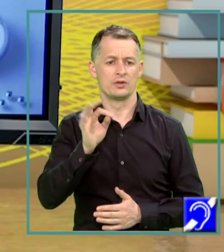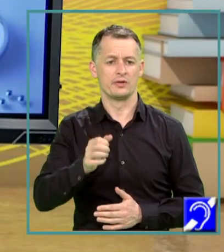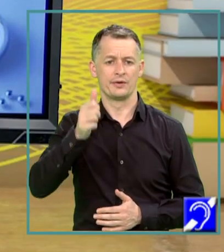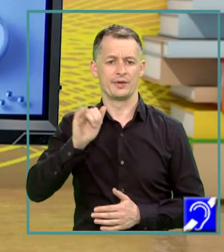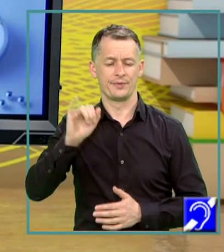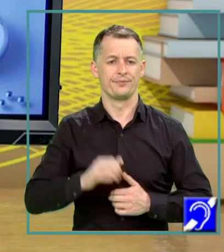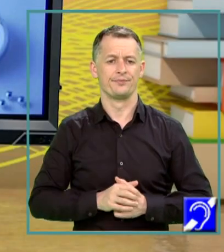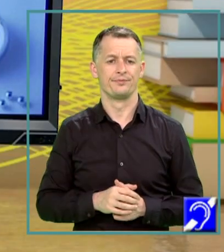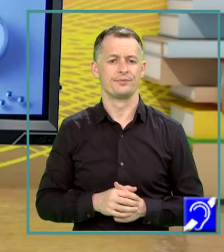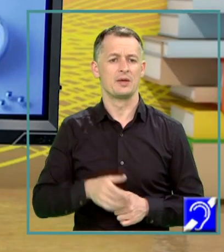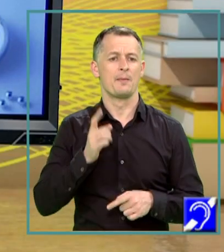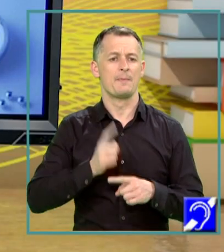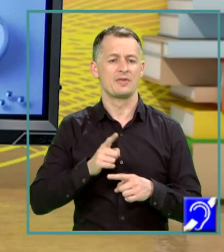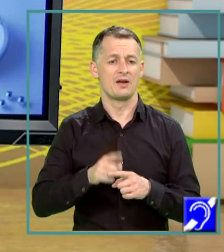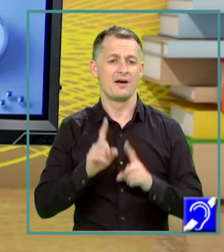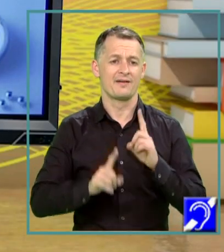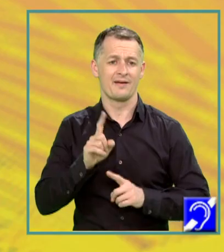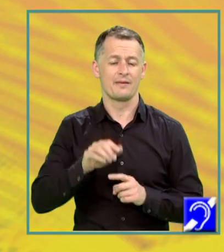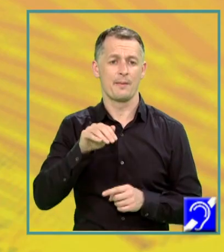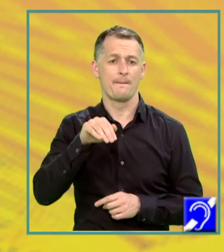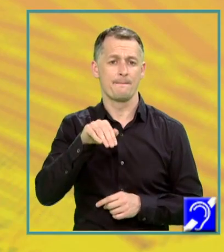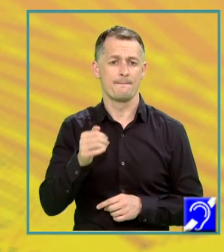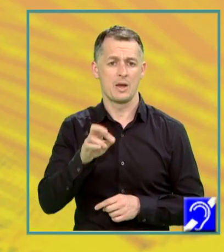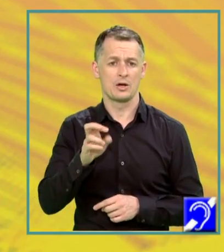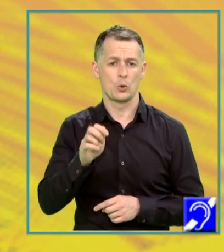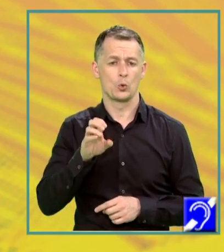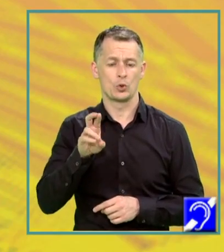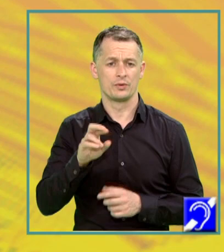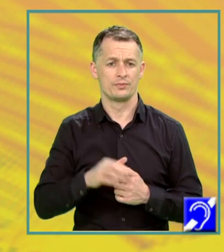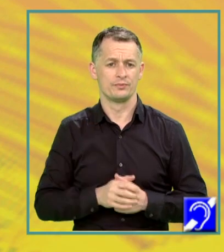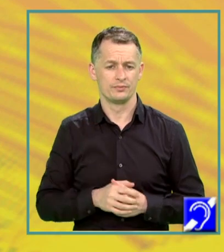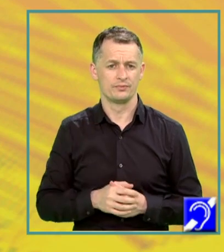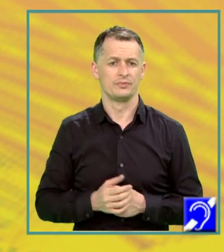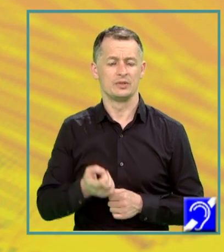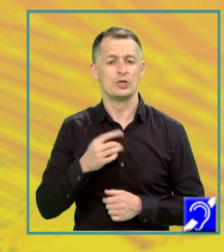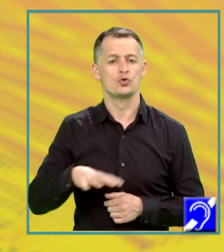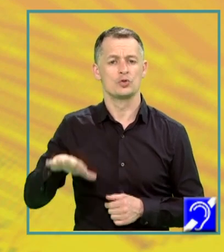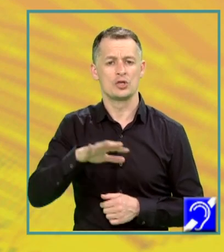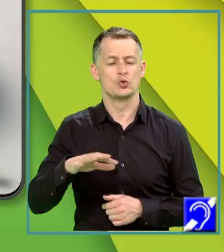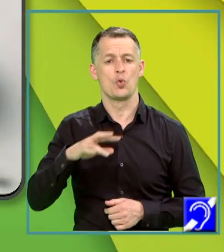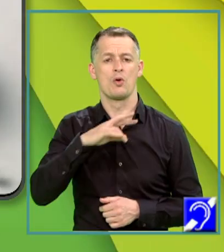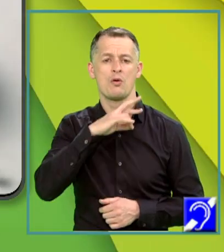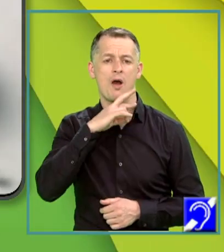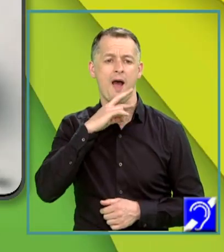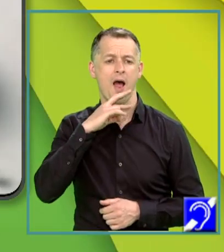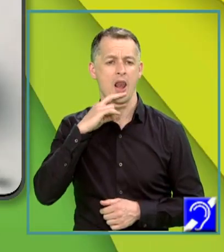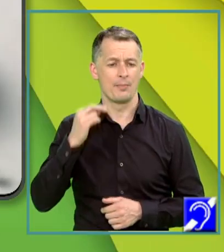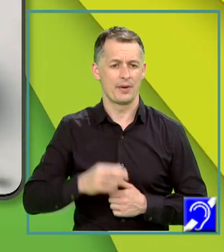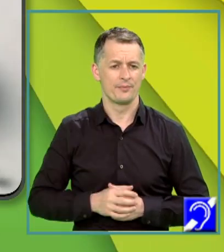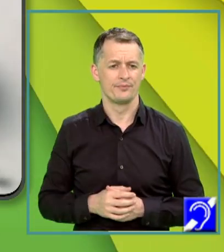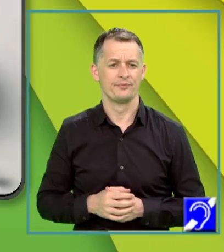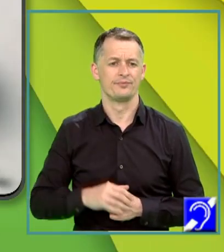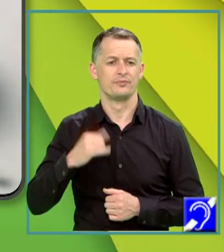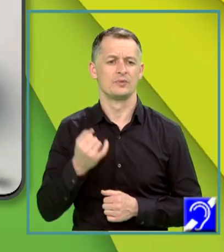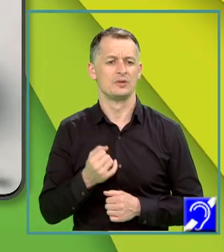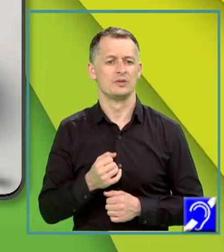Metalele rare sau Mercur rezervele de la izvorul ampoiului județul Alba rezerve de molibden și vor